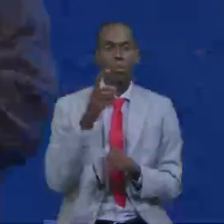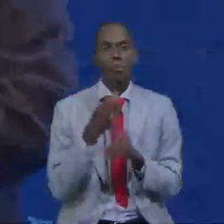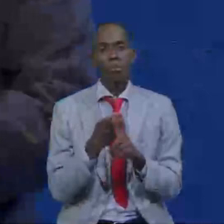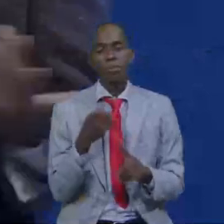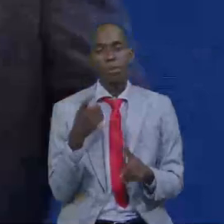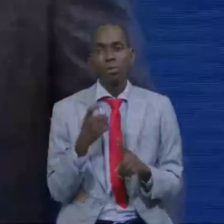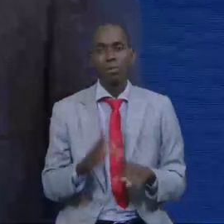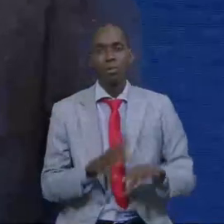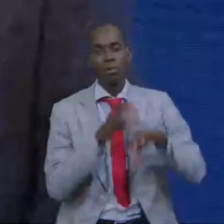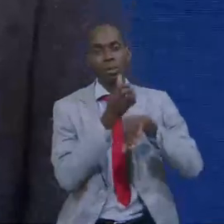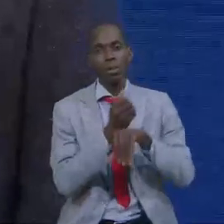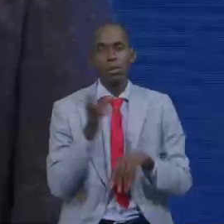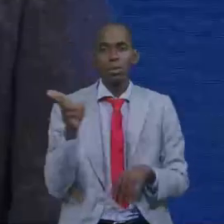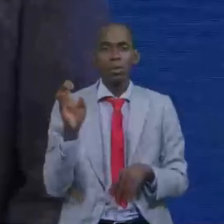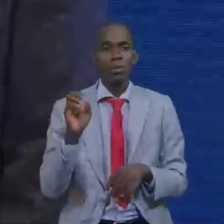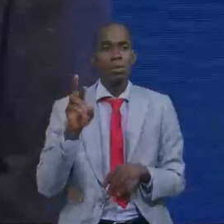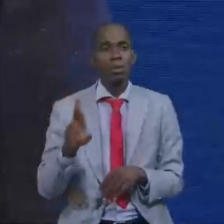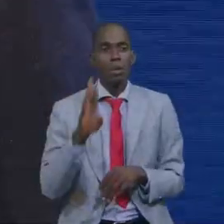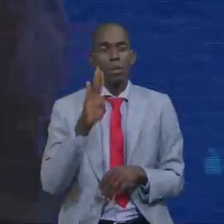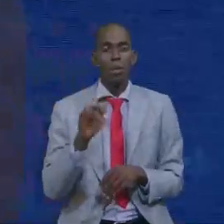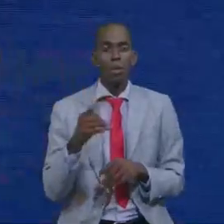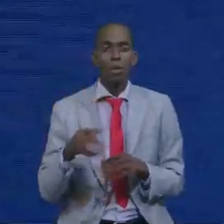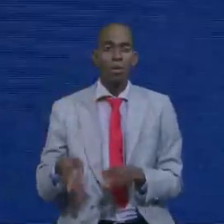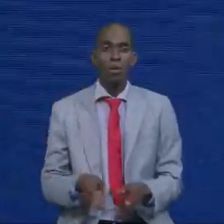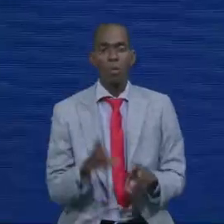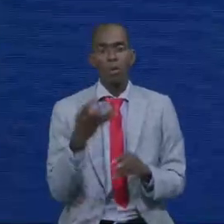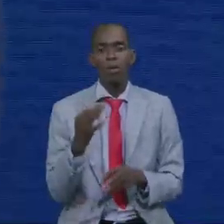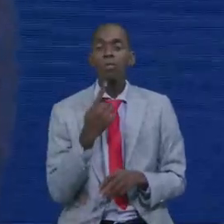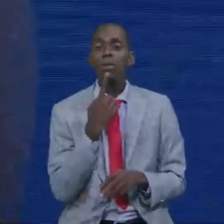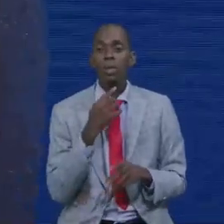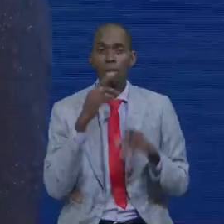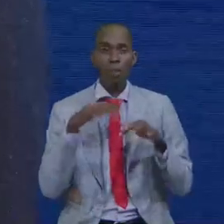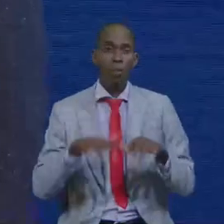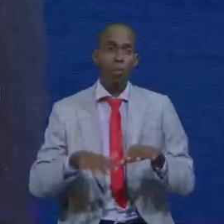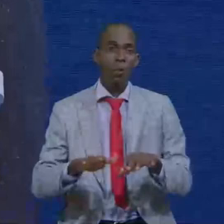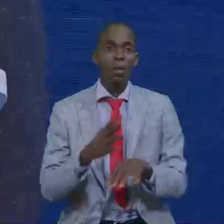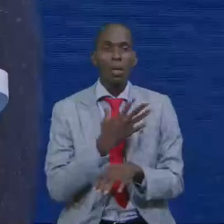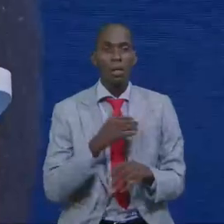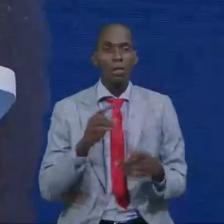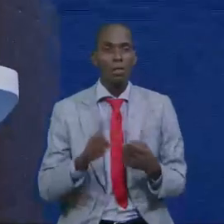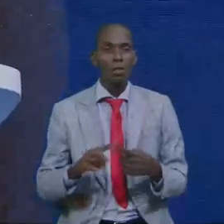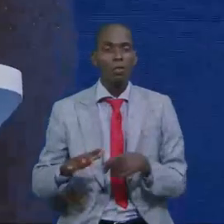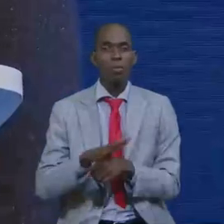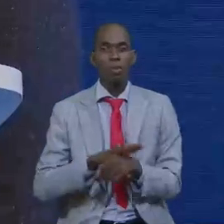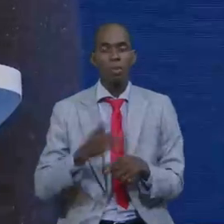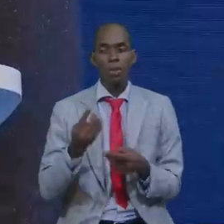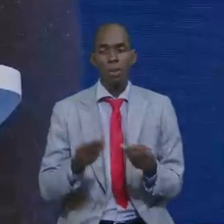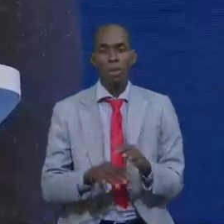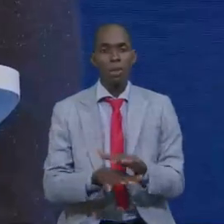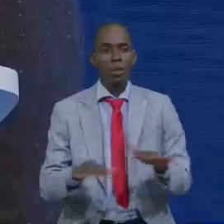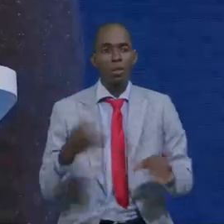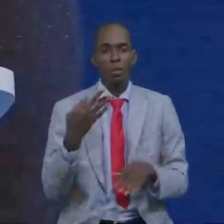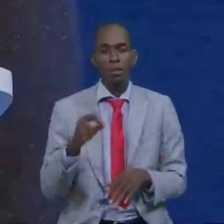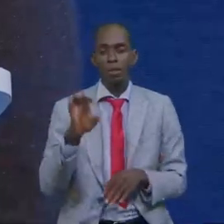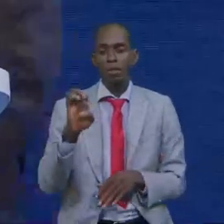Ils partirent de la montagne de Hor par le chemin de la mer Rouge pour contourner le pays d'Édom.